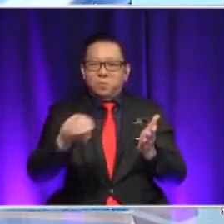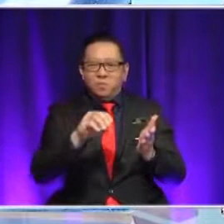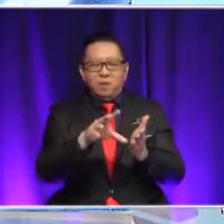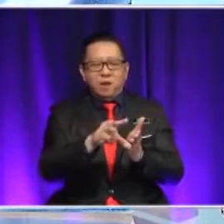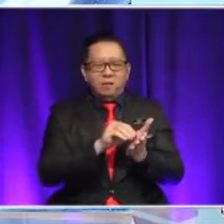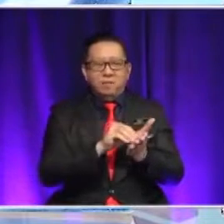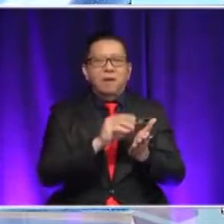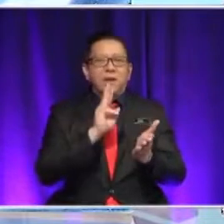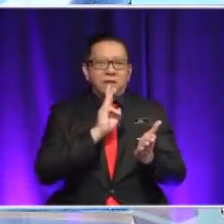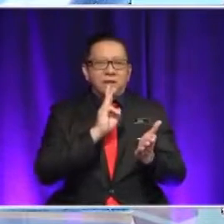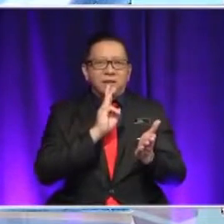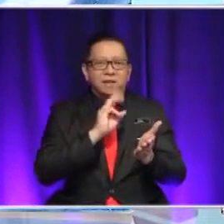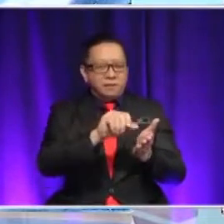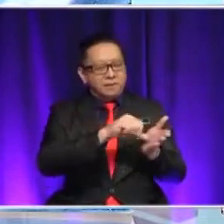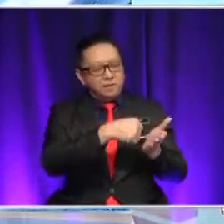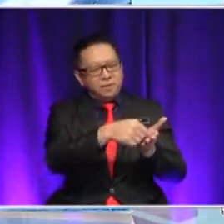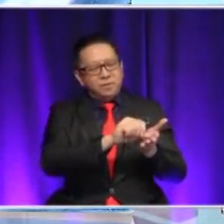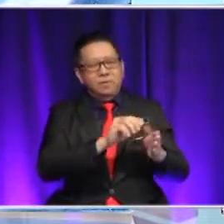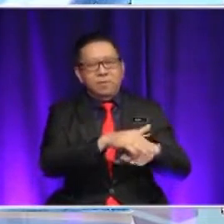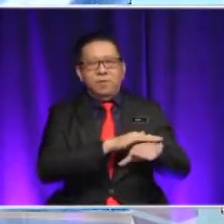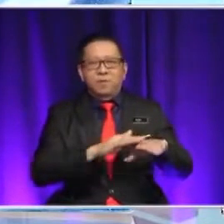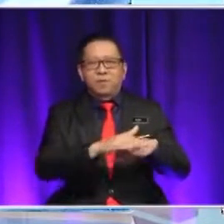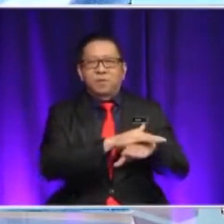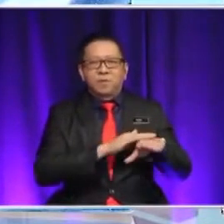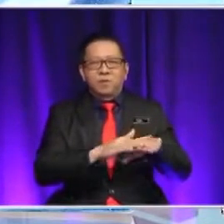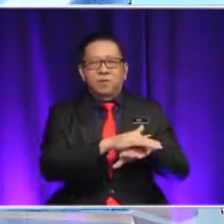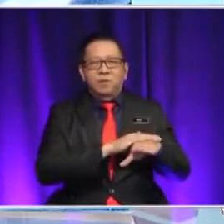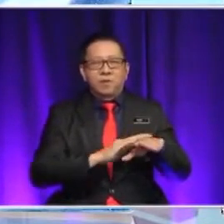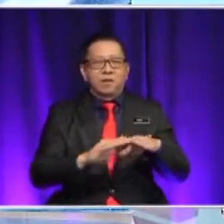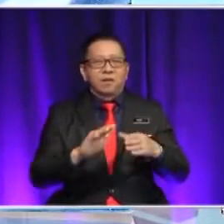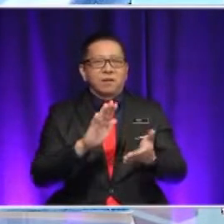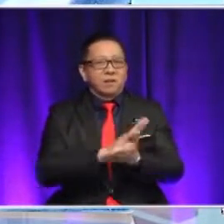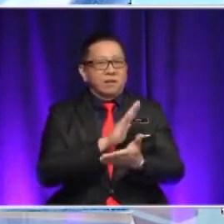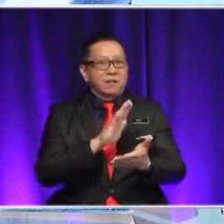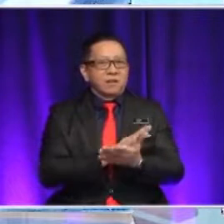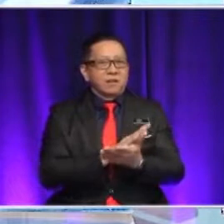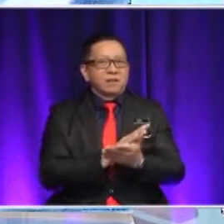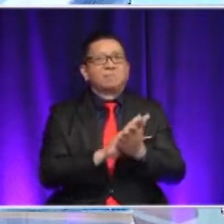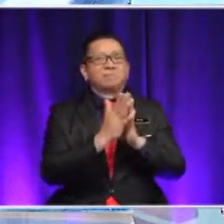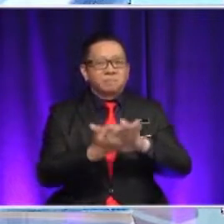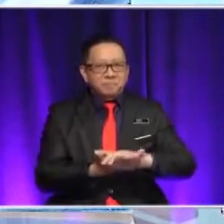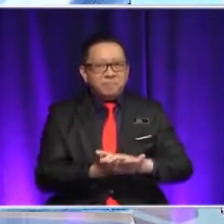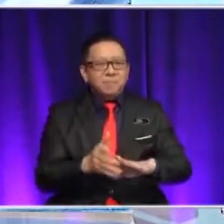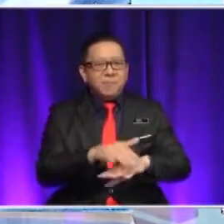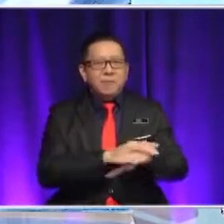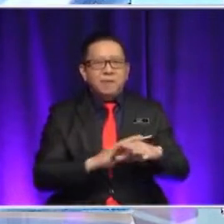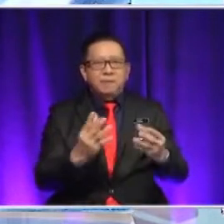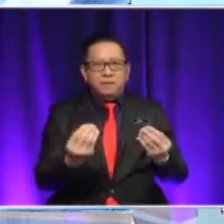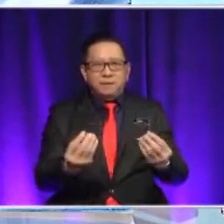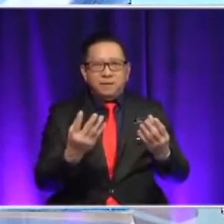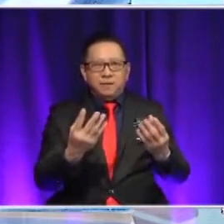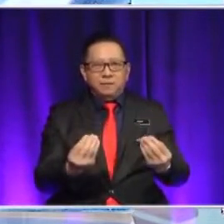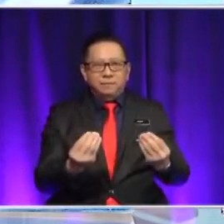sih bule sapu pada permukaan kertas kita jadi kereta kita jadi basah tak basah Apa Anda oke faisle pada tuh